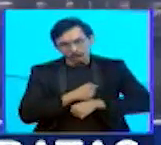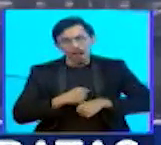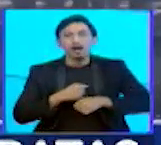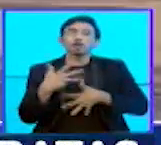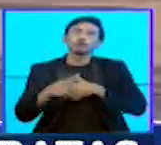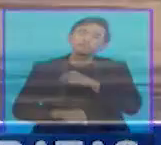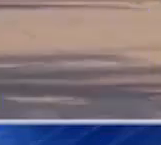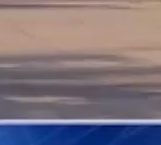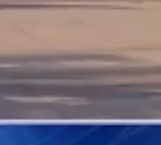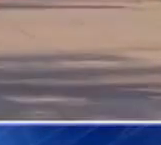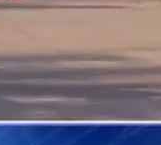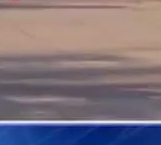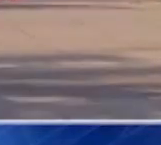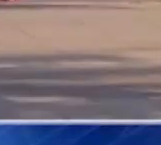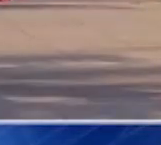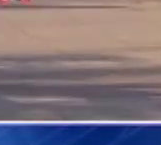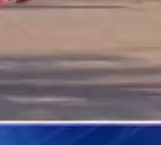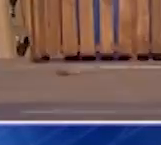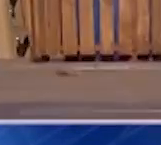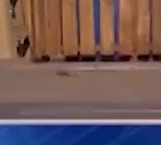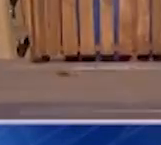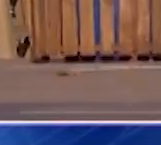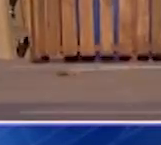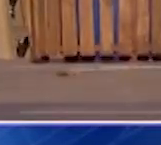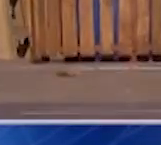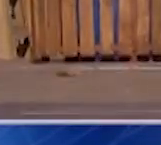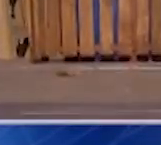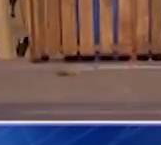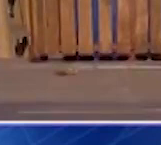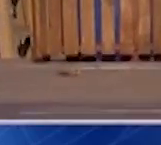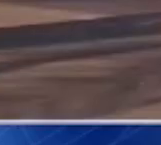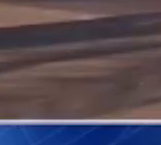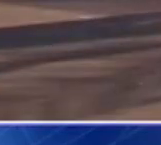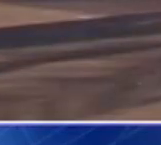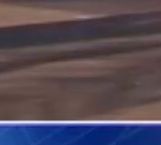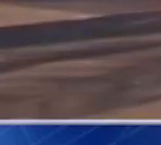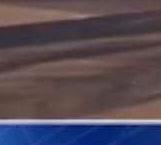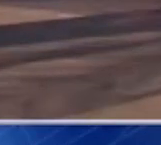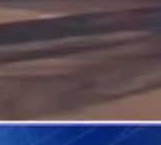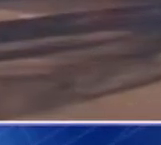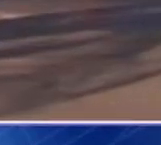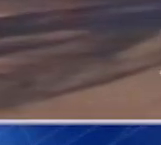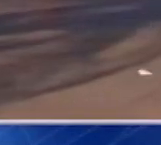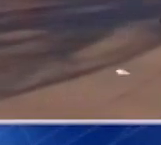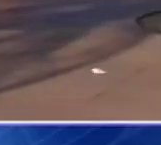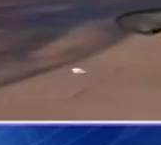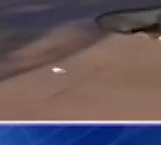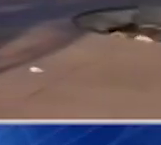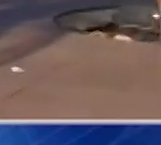bersepeda lari jogging dan juga beberapa aktivitas olahraga lainnya Kemudian untuk jam operasional sendiri ini